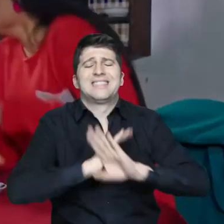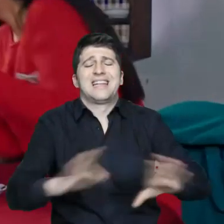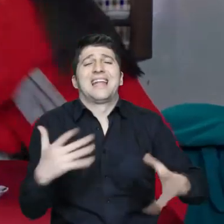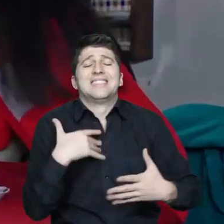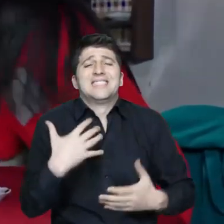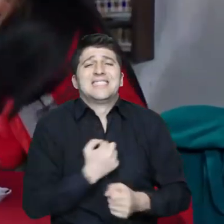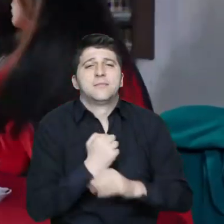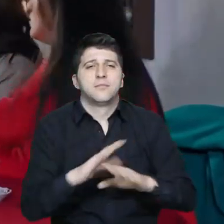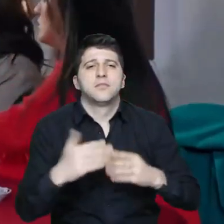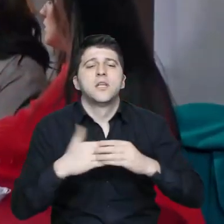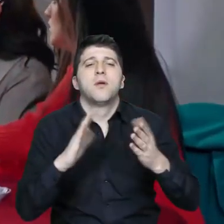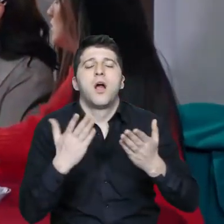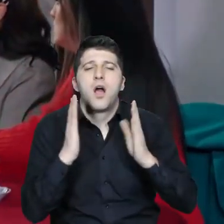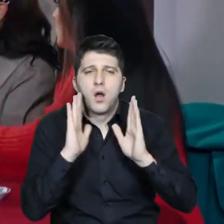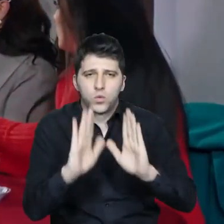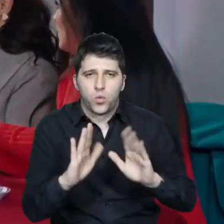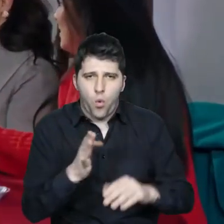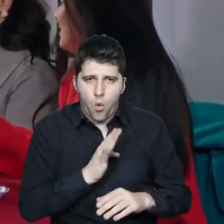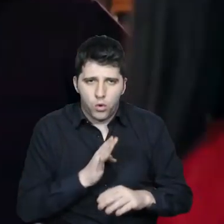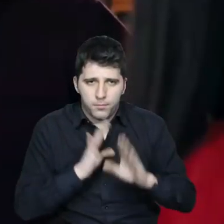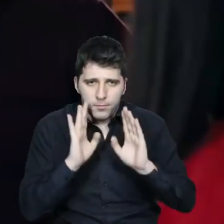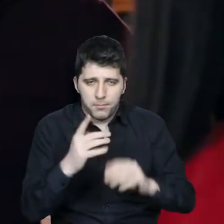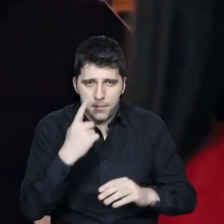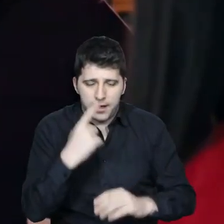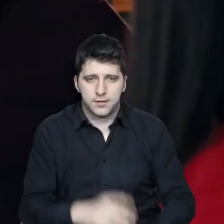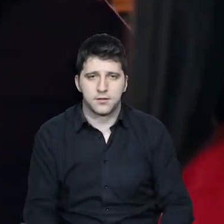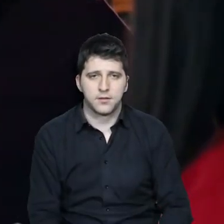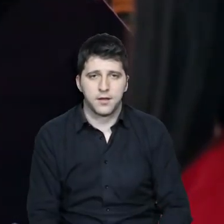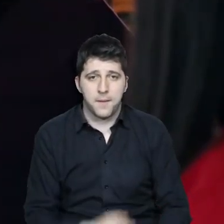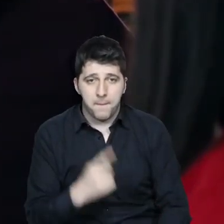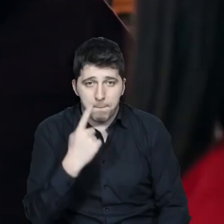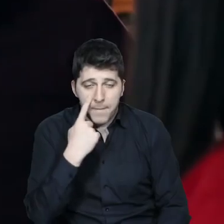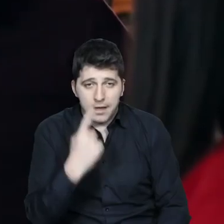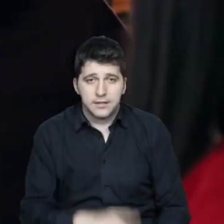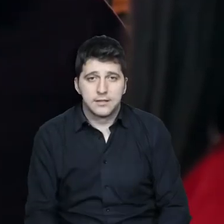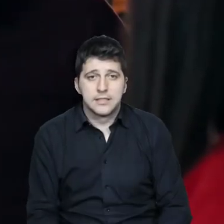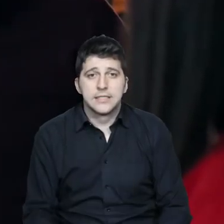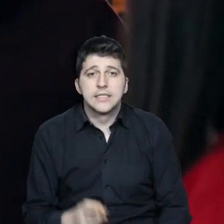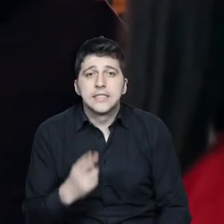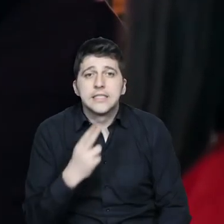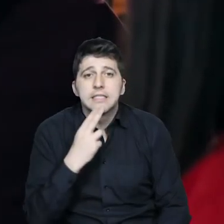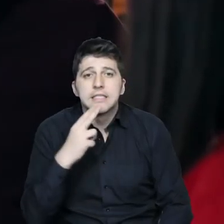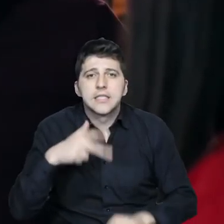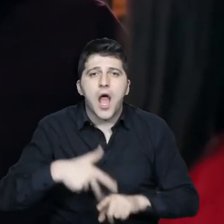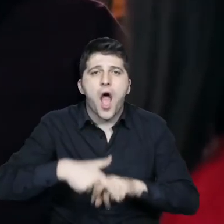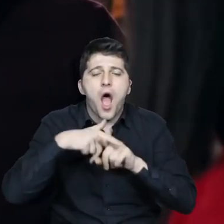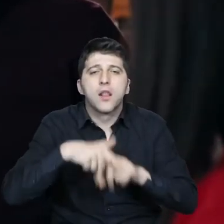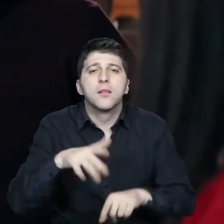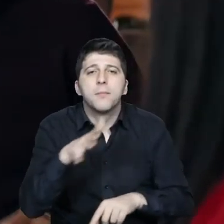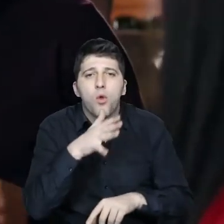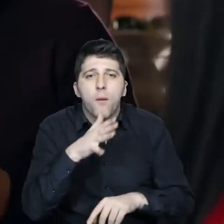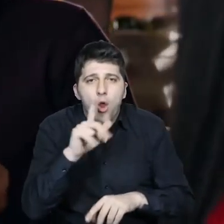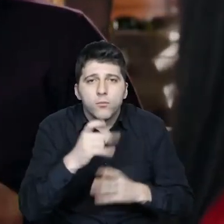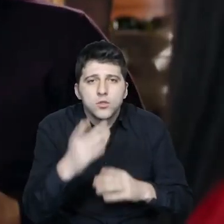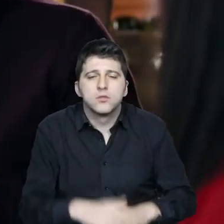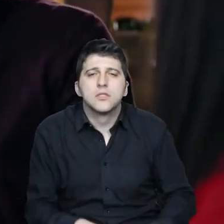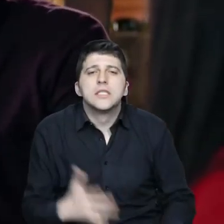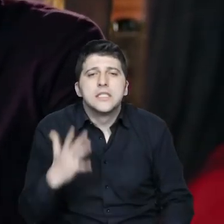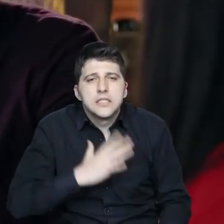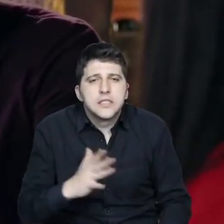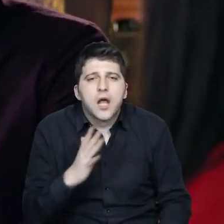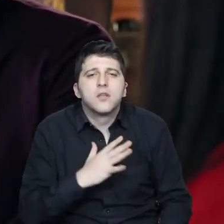daraldım ben. Tanış. Aa, oğlum, oğlum bak. Bak, kız at binmeyi biliyormuş, biliyor musun?